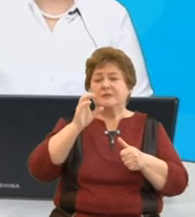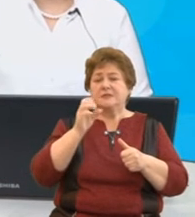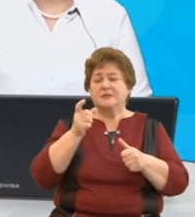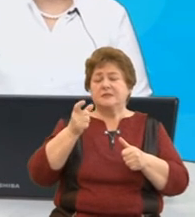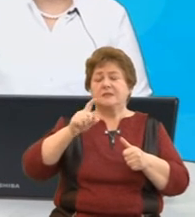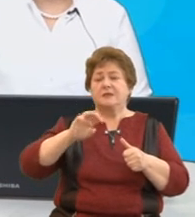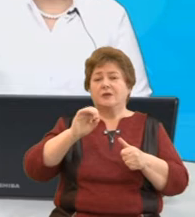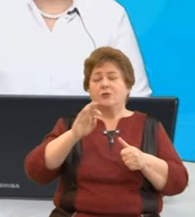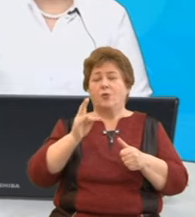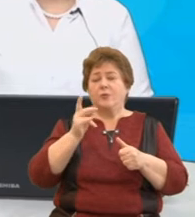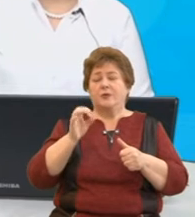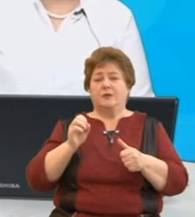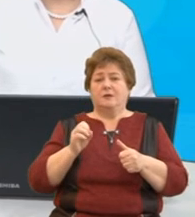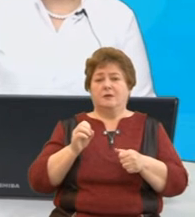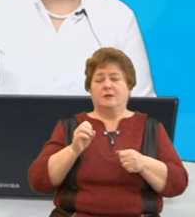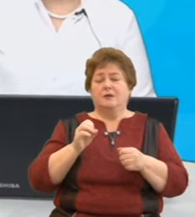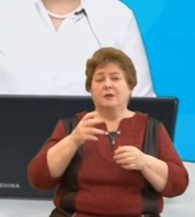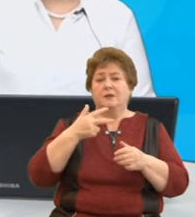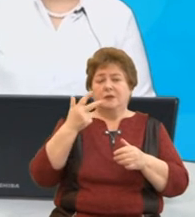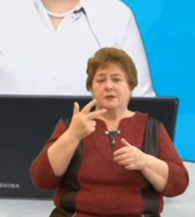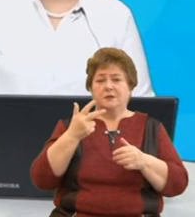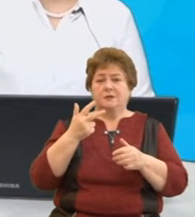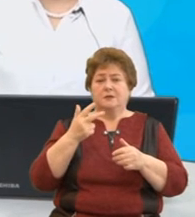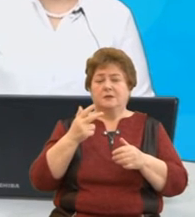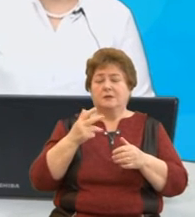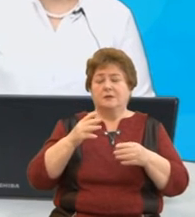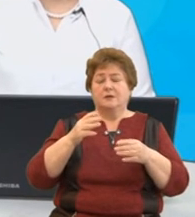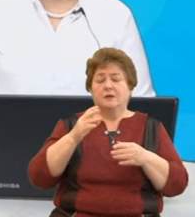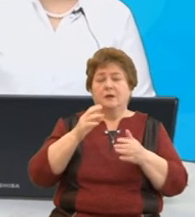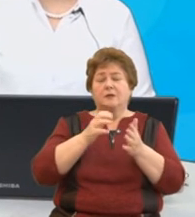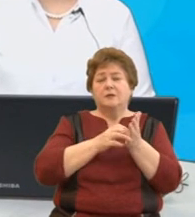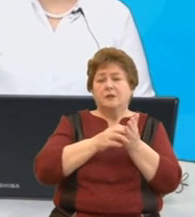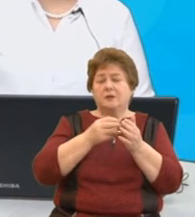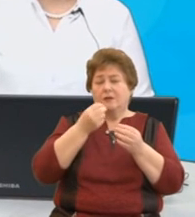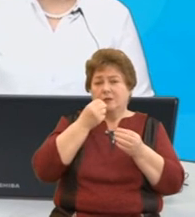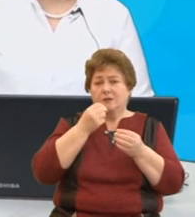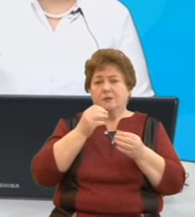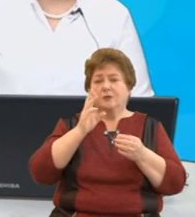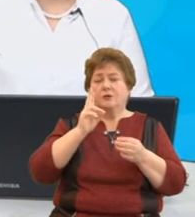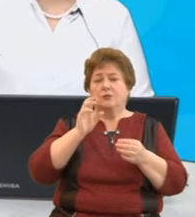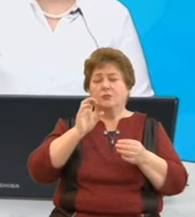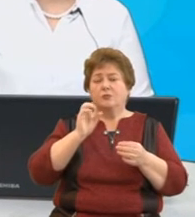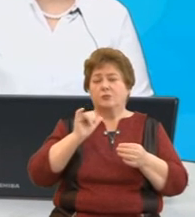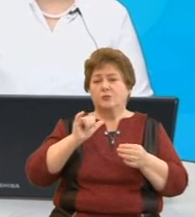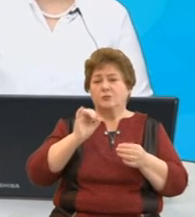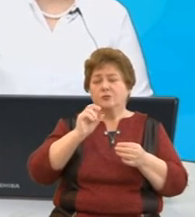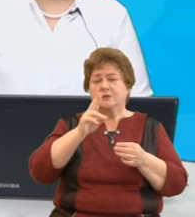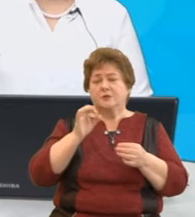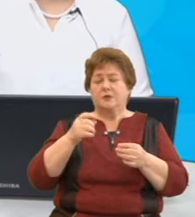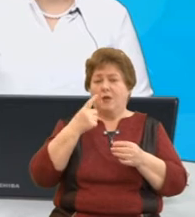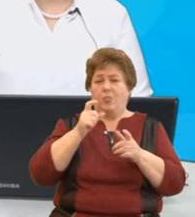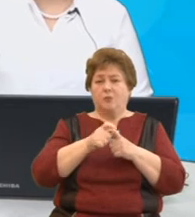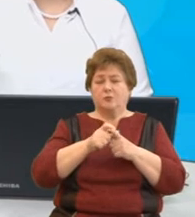съедобные третье недоеденные куски называю одним